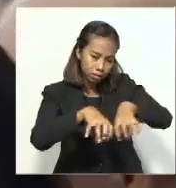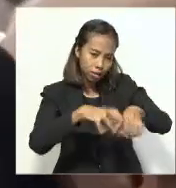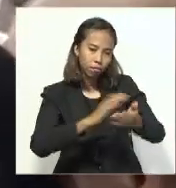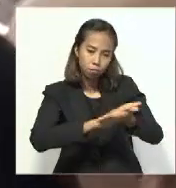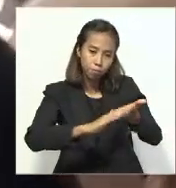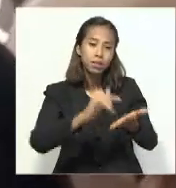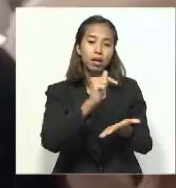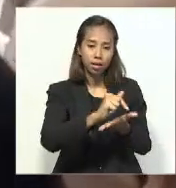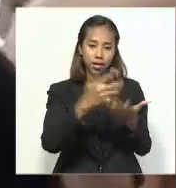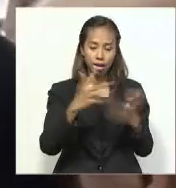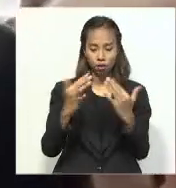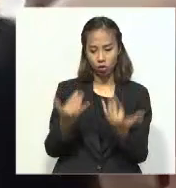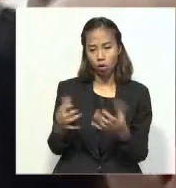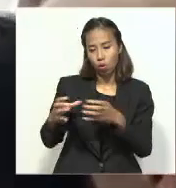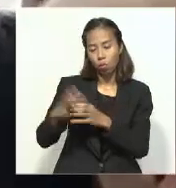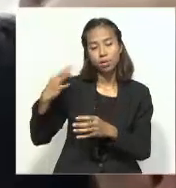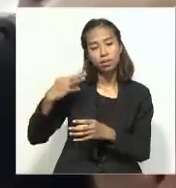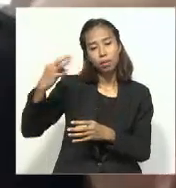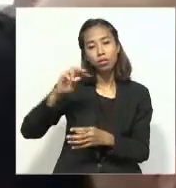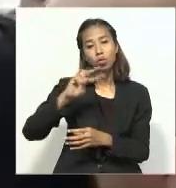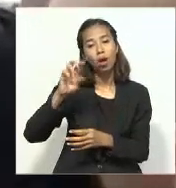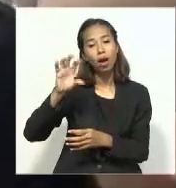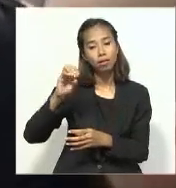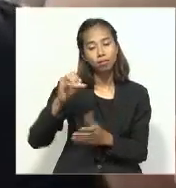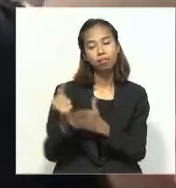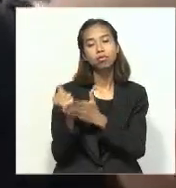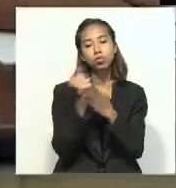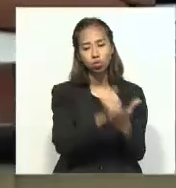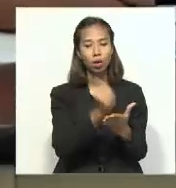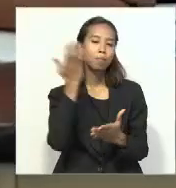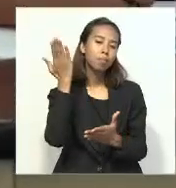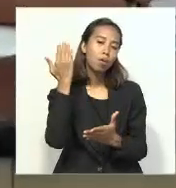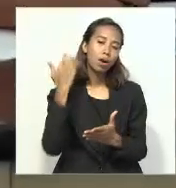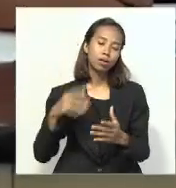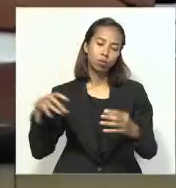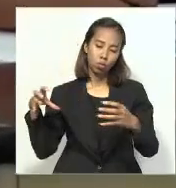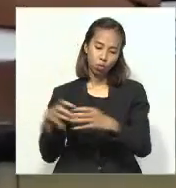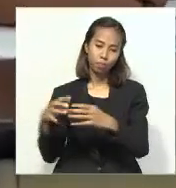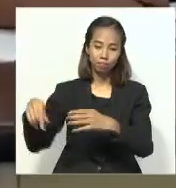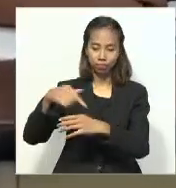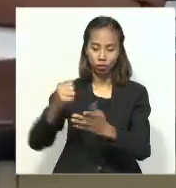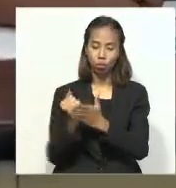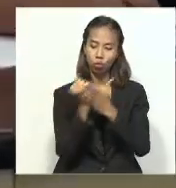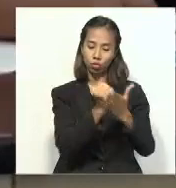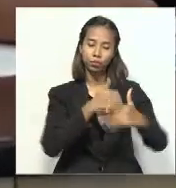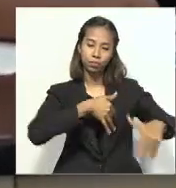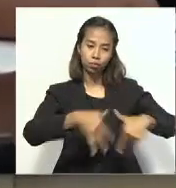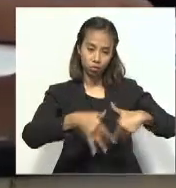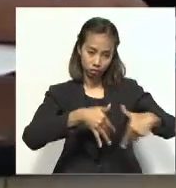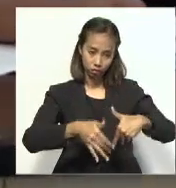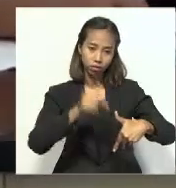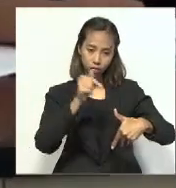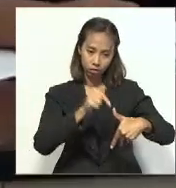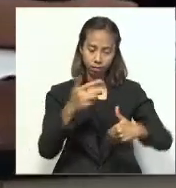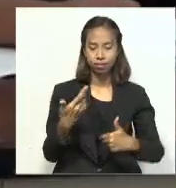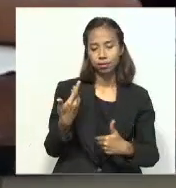ำเภอศพเมยตอนนี้250คนนะคะที่เตรียมไว้แล้วก็ตั้งแต่เมื่อวานเนี่ยมีการจัดตั้งโรงครัวพระราชทานช่วยเหลือประชาชนพร้อมกับ